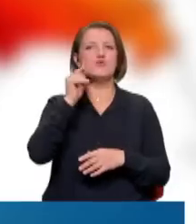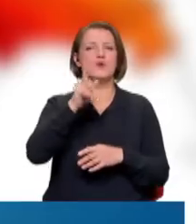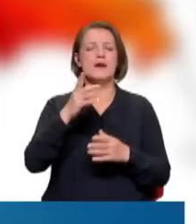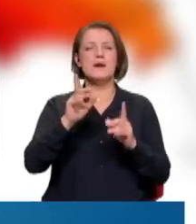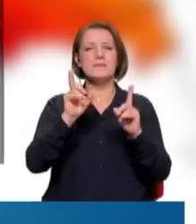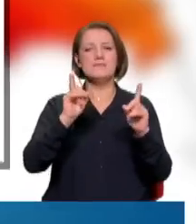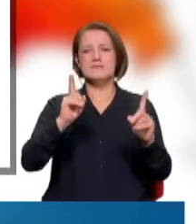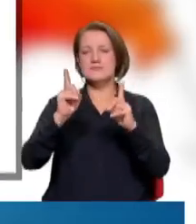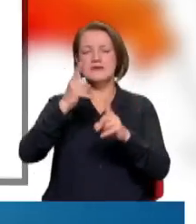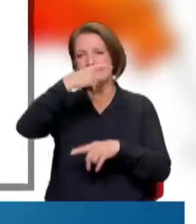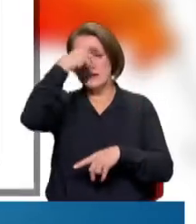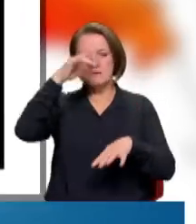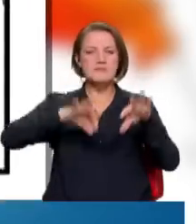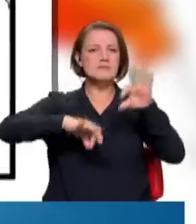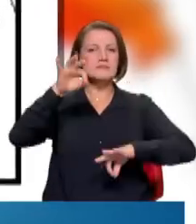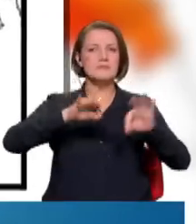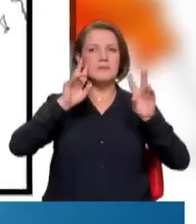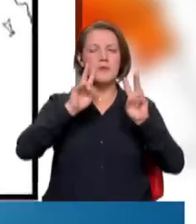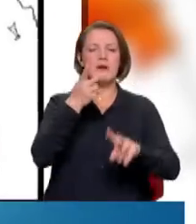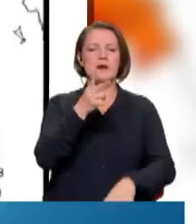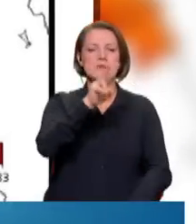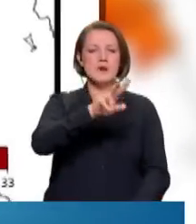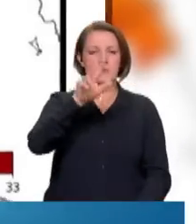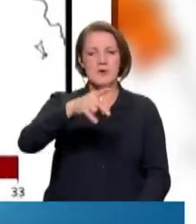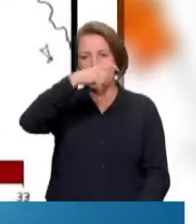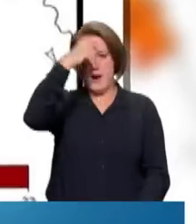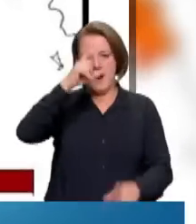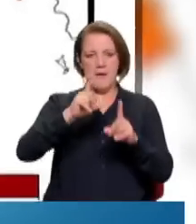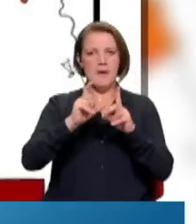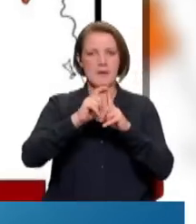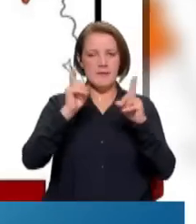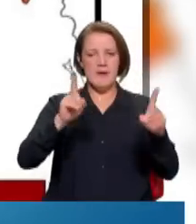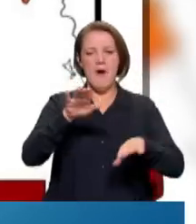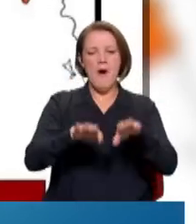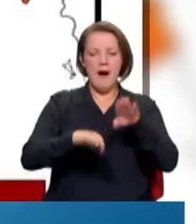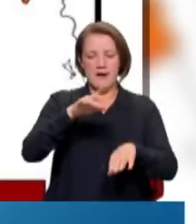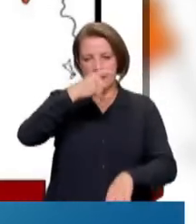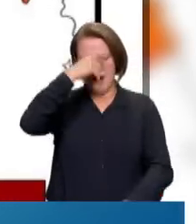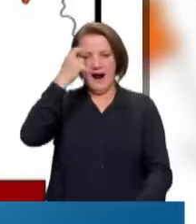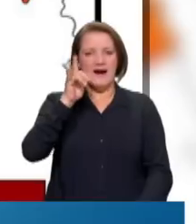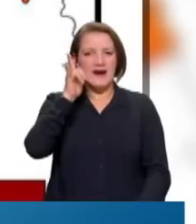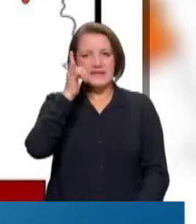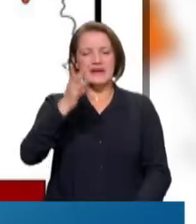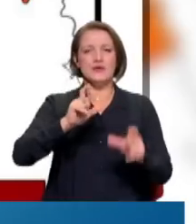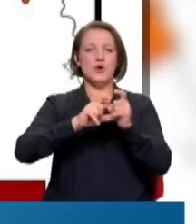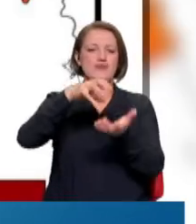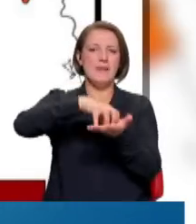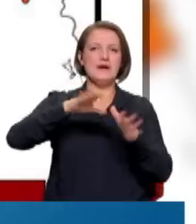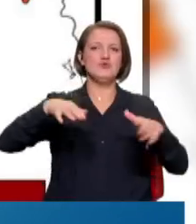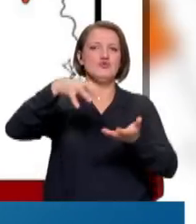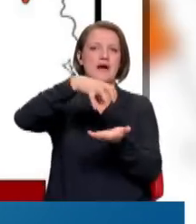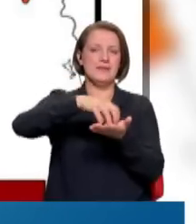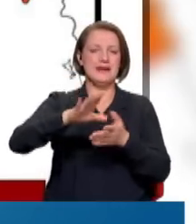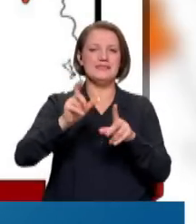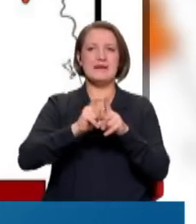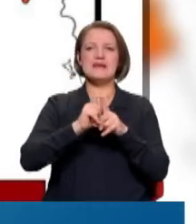mevsimlik sıcaklık analizi verilerine göre 2023 yılı Yaz mevsiminde ortalama sıcaklıklar Edirne Gökçeada Kuşadası